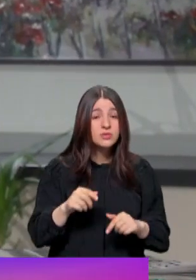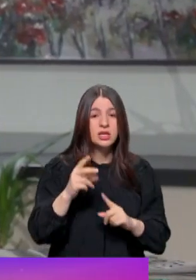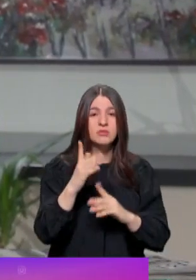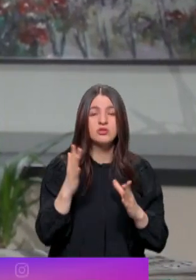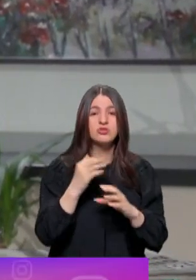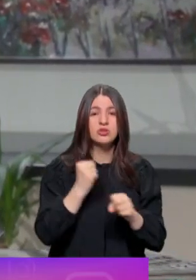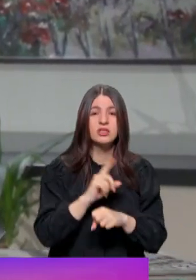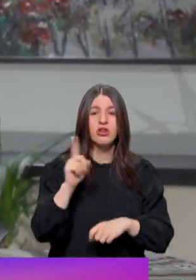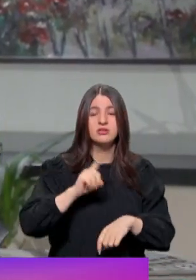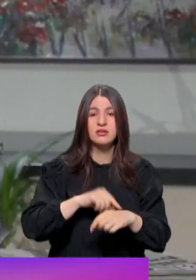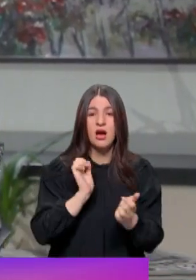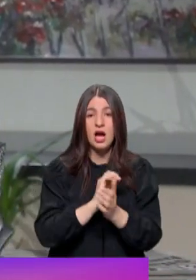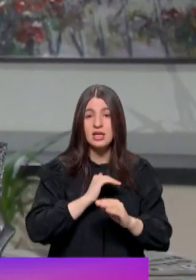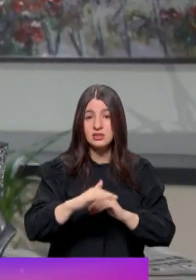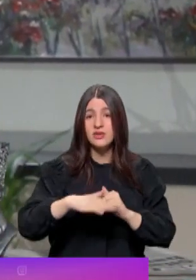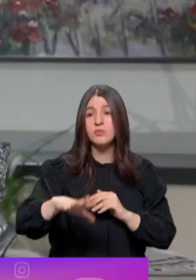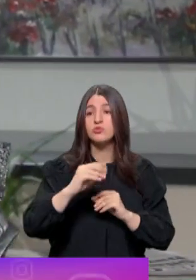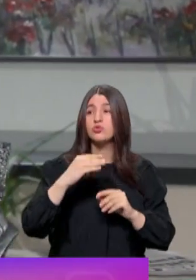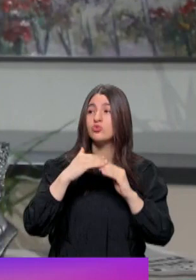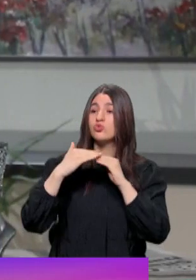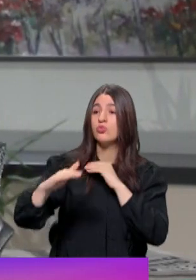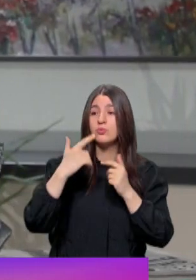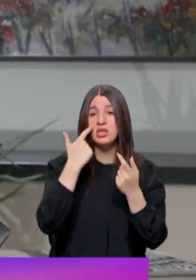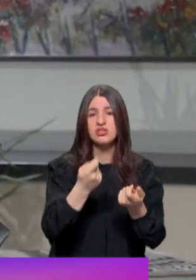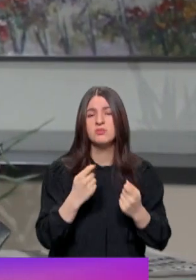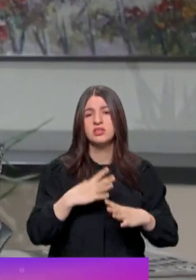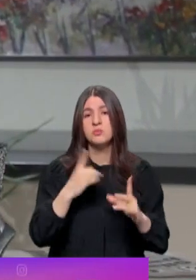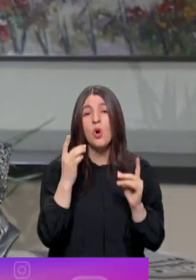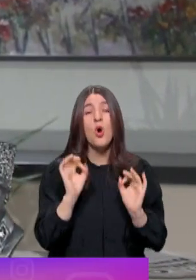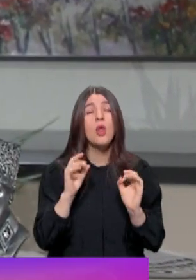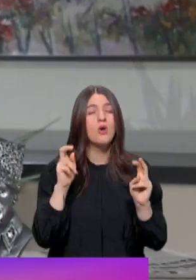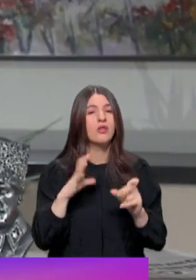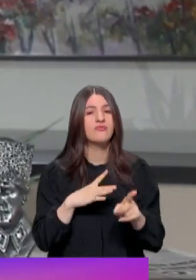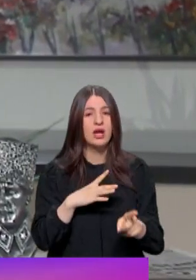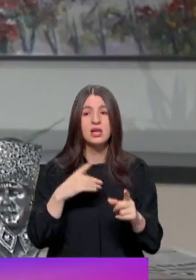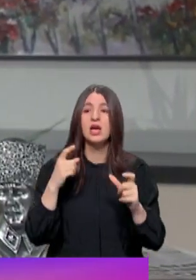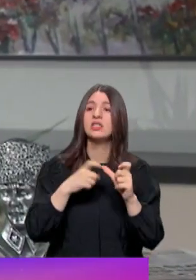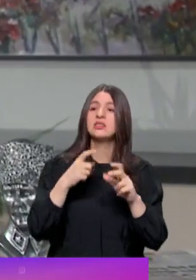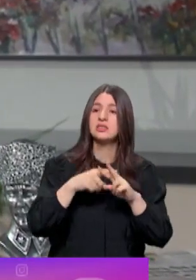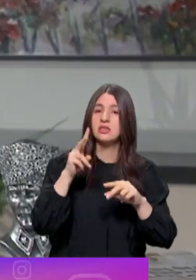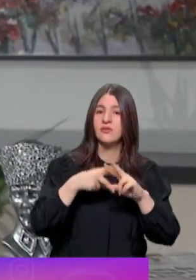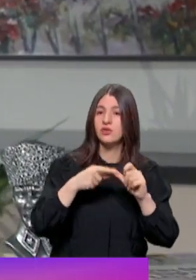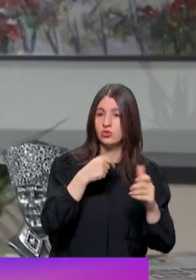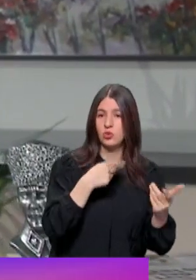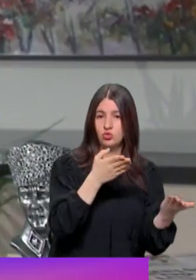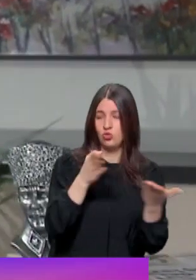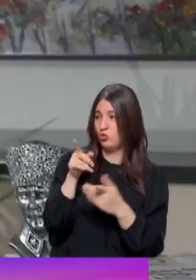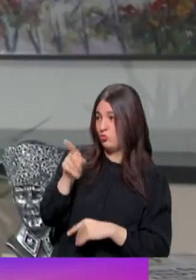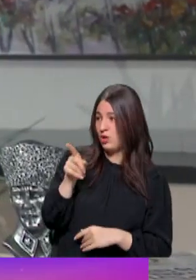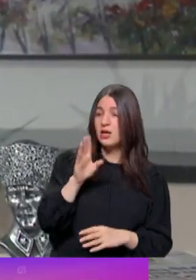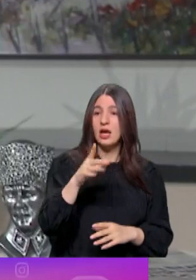İsmail Küçükkaya ile Çalarsat ailesi ve bütünüyle kamuoyunun dikkatini çekmek istediğim önemli bir konu var. Savaş, şuraya döneceğim.